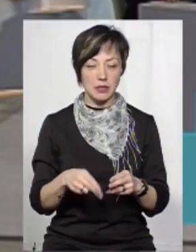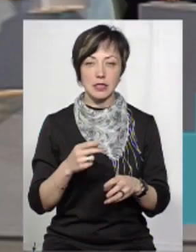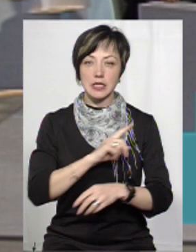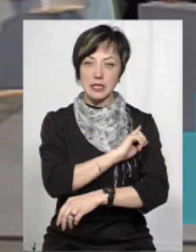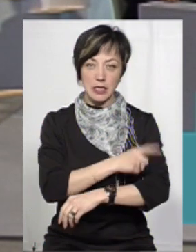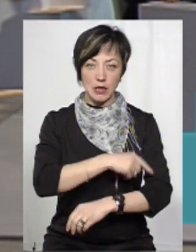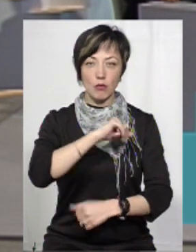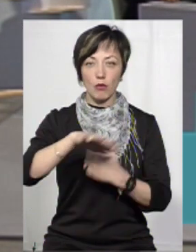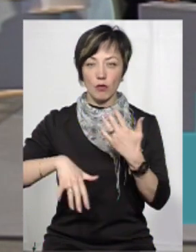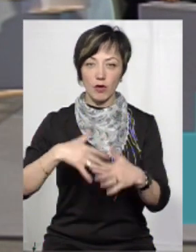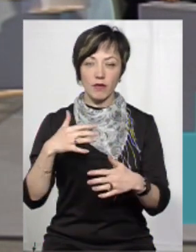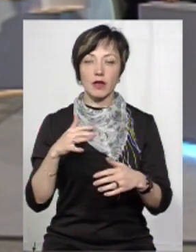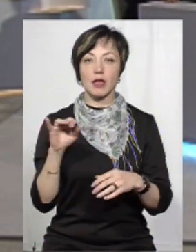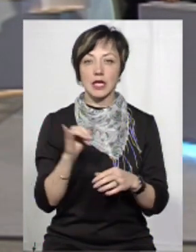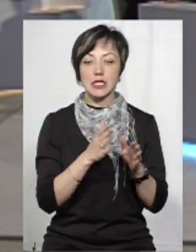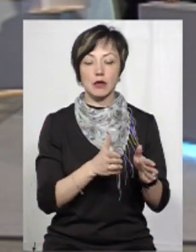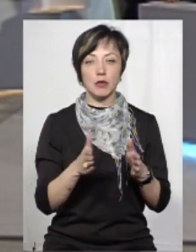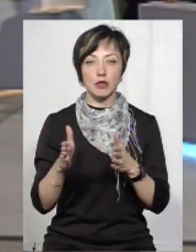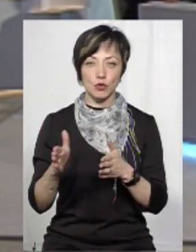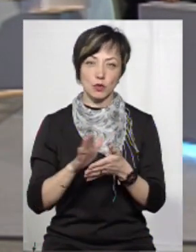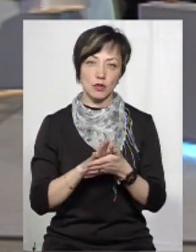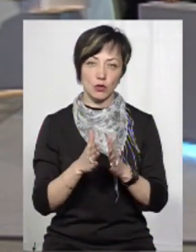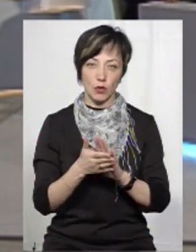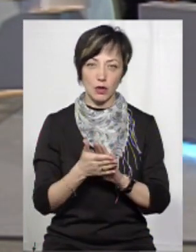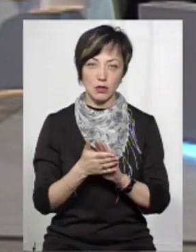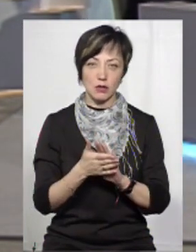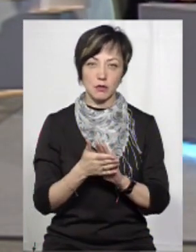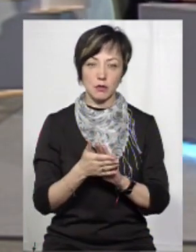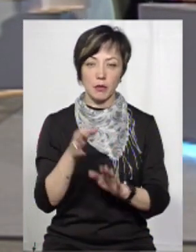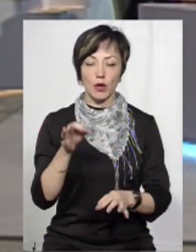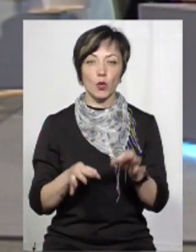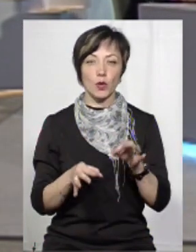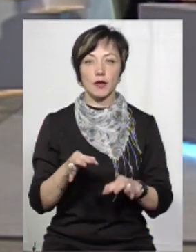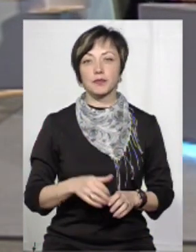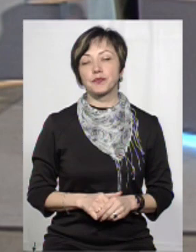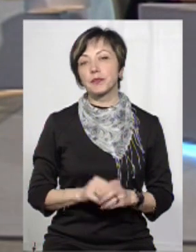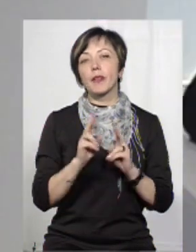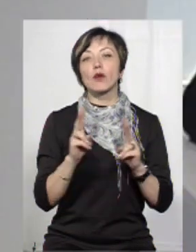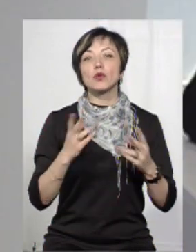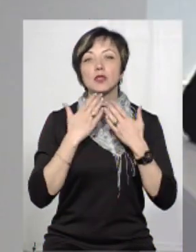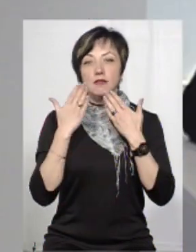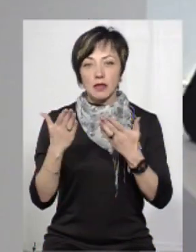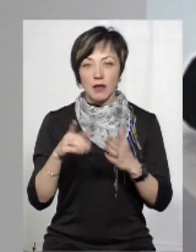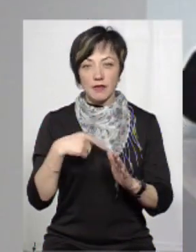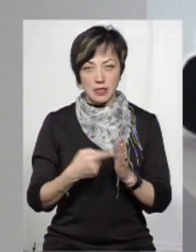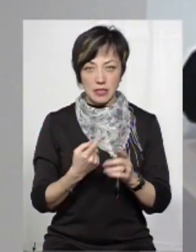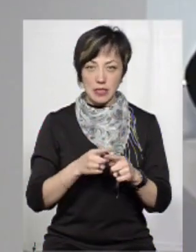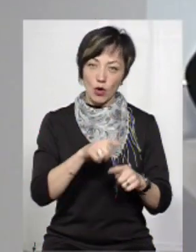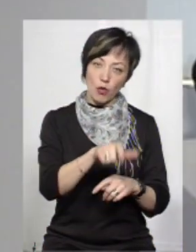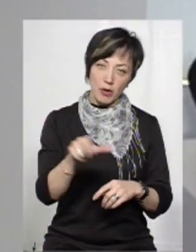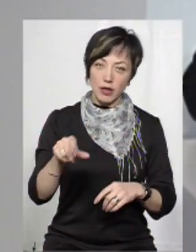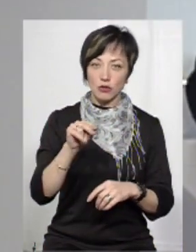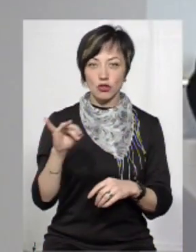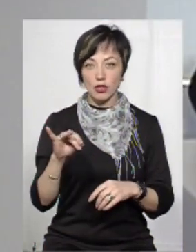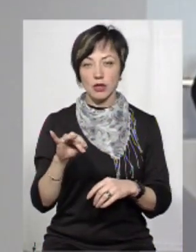припиниться сильні пориви вітру і стабілізується природна ситуація. А хто до вас звертався? Це громадяни